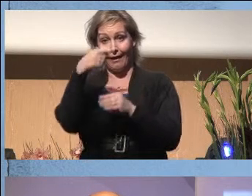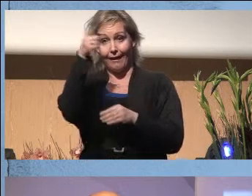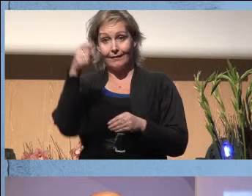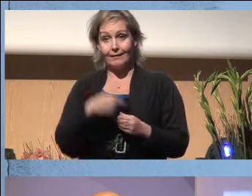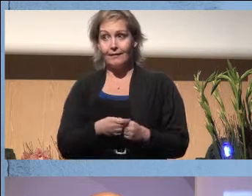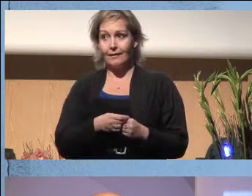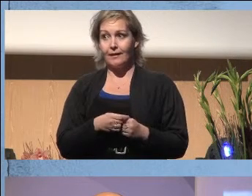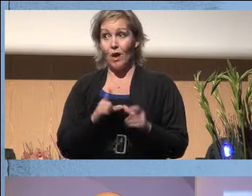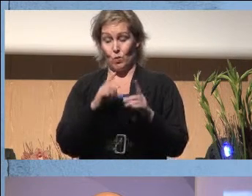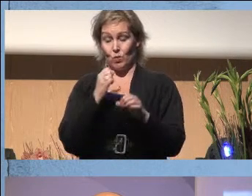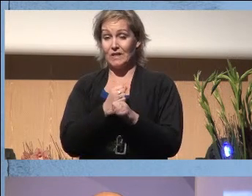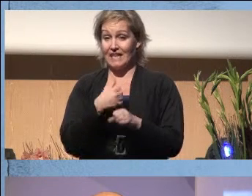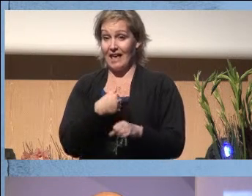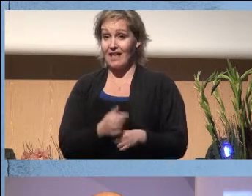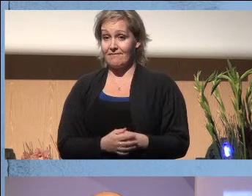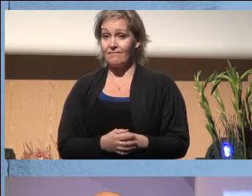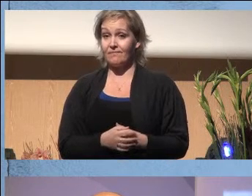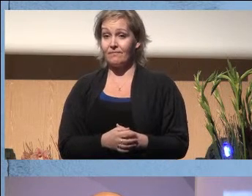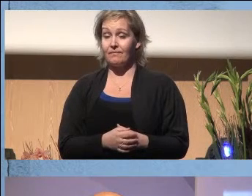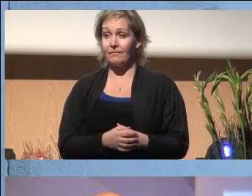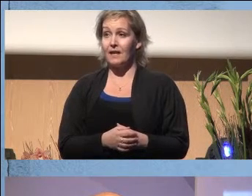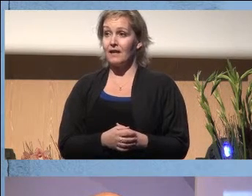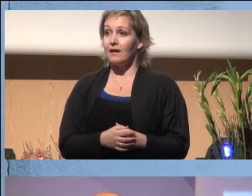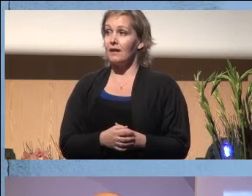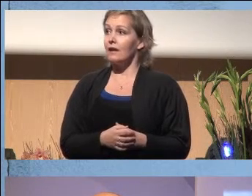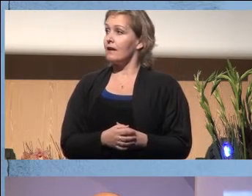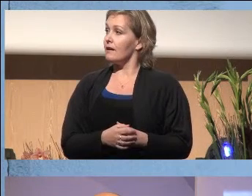Det er jeg veldig usikker på.